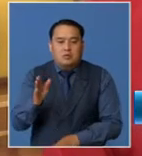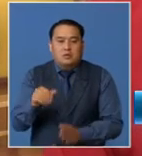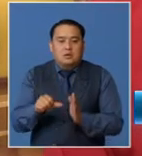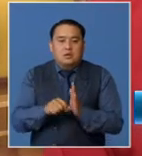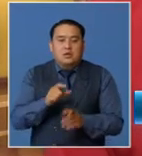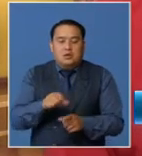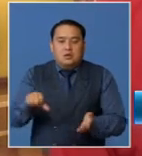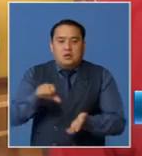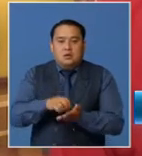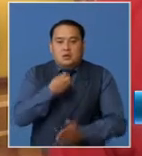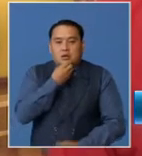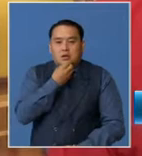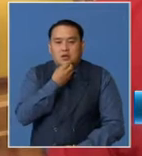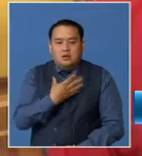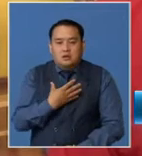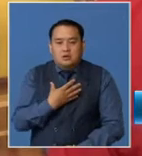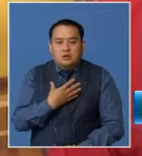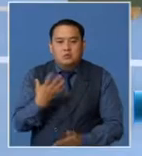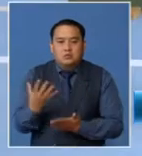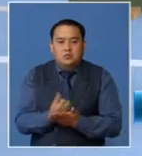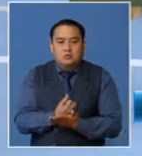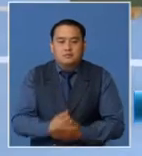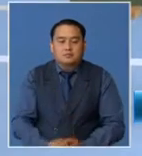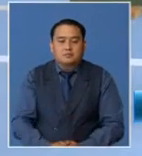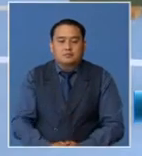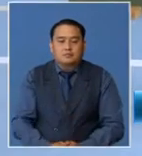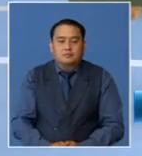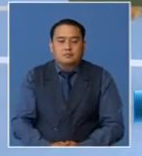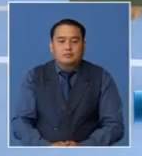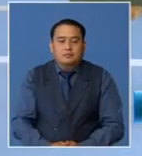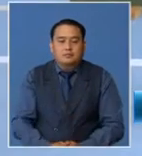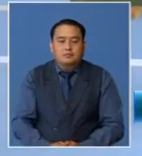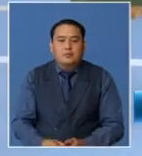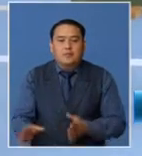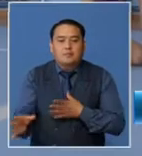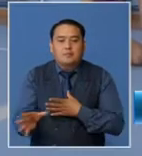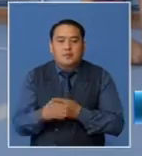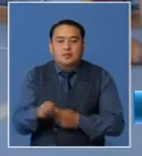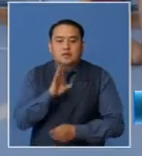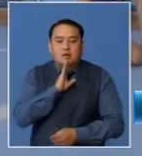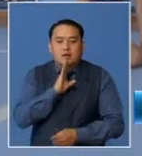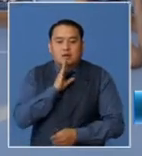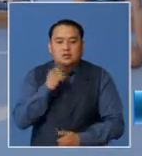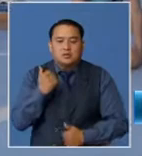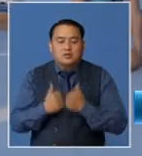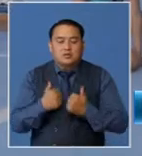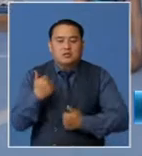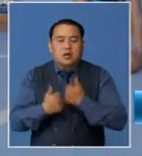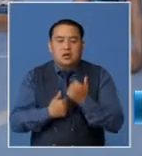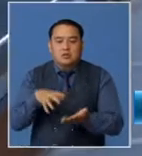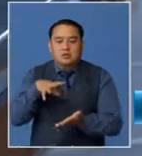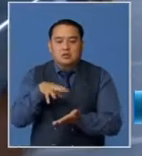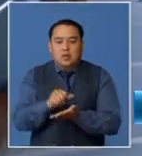человек выступят хорошо, успешно. Вместе с Рахимбеком Тулендиновым подготовкой девочек к престижным соревнованиям